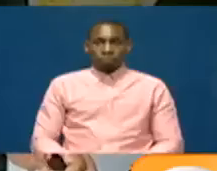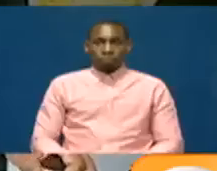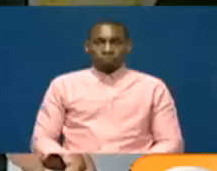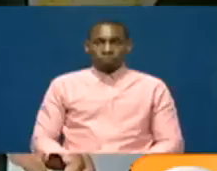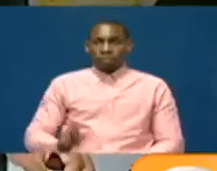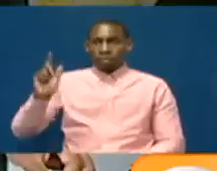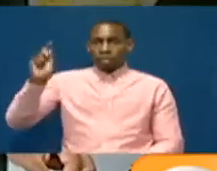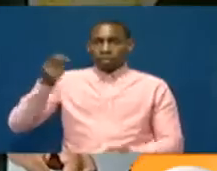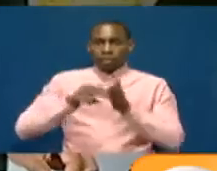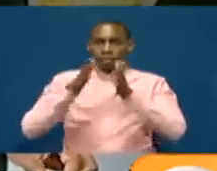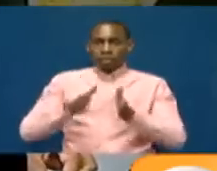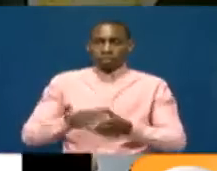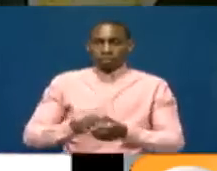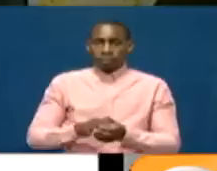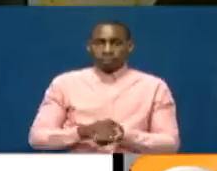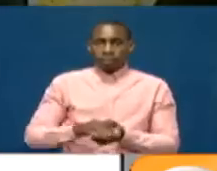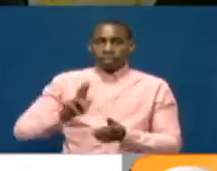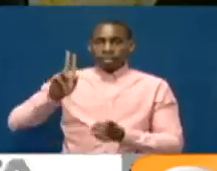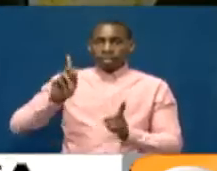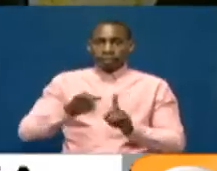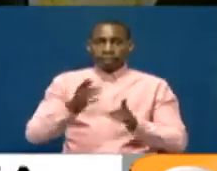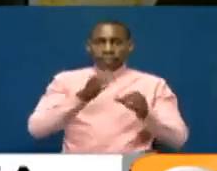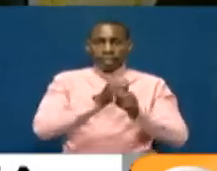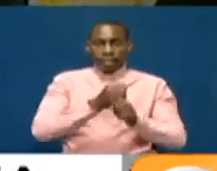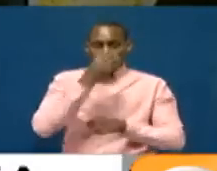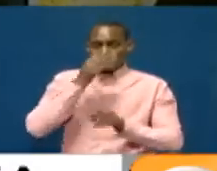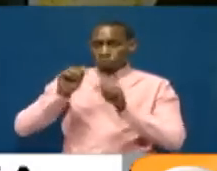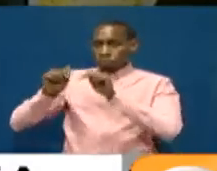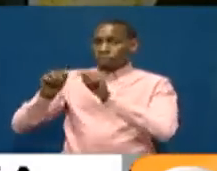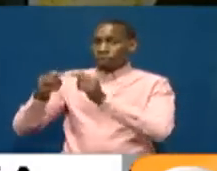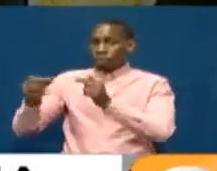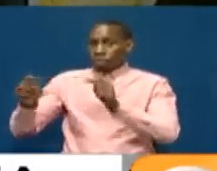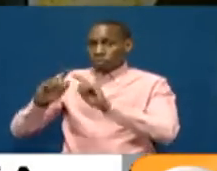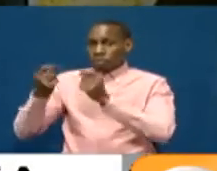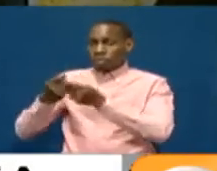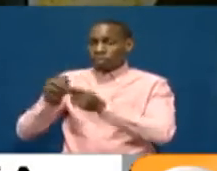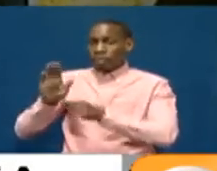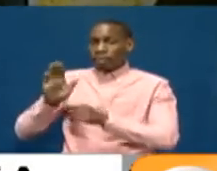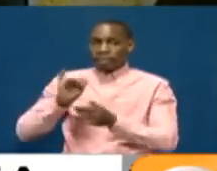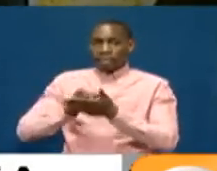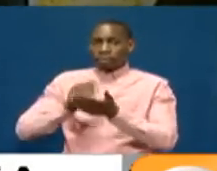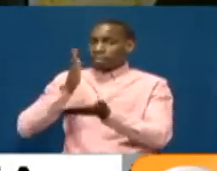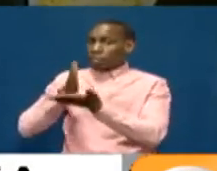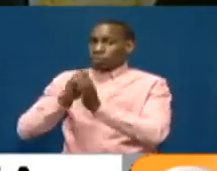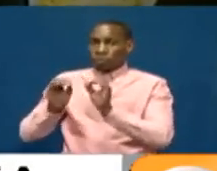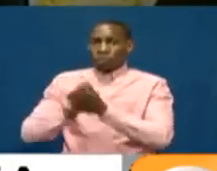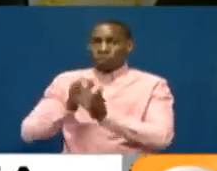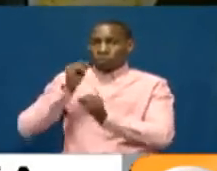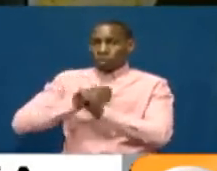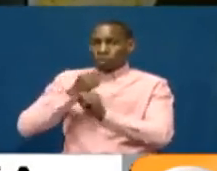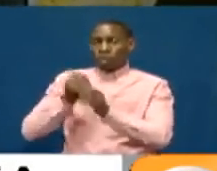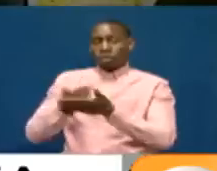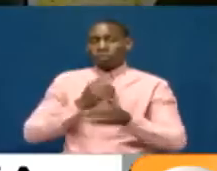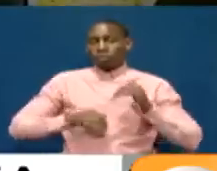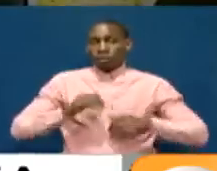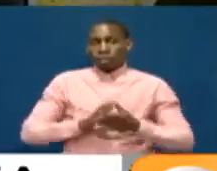Mgombea wa urais wa muungano wa Kenya Kwanza William Ruto amewakosoa wapinzani wake kwa kutokuwa wa kweli kwenye vita dhidi ya